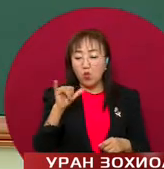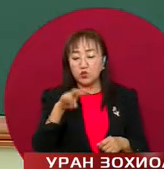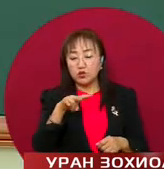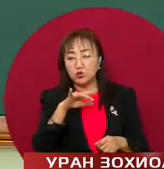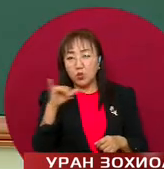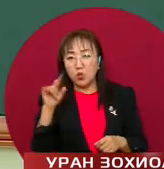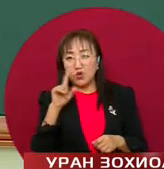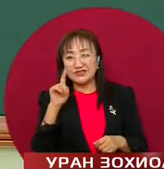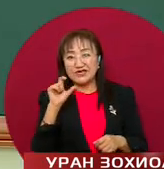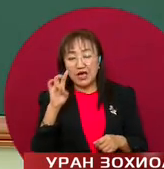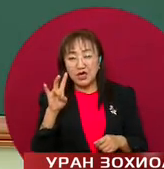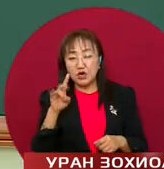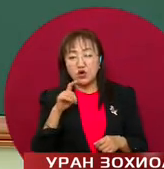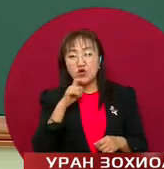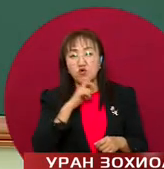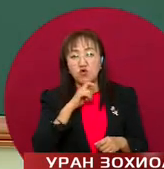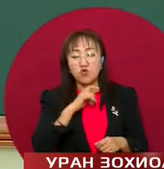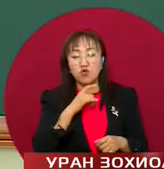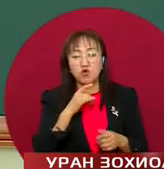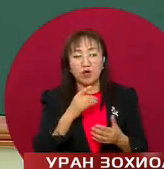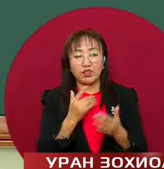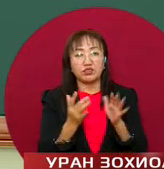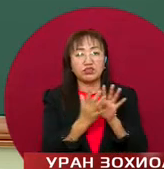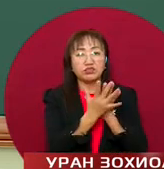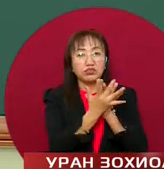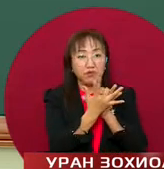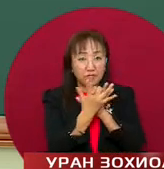Гэсэн дүрслүүдийг багш нь тодруулсан байна.